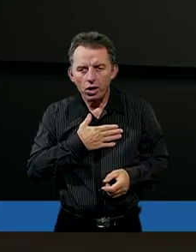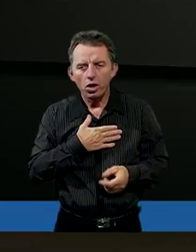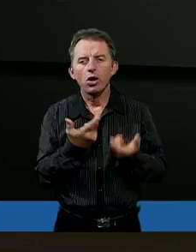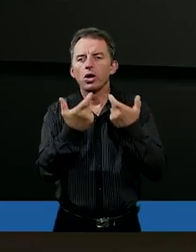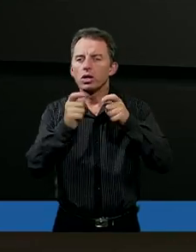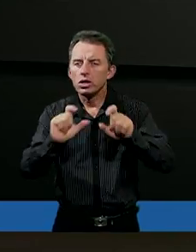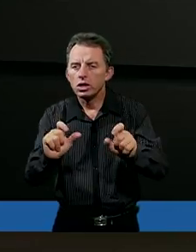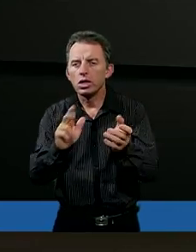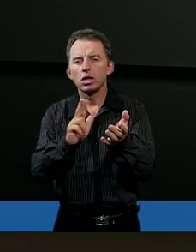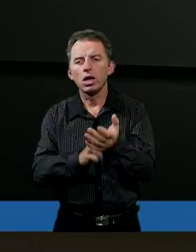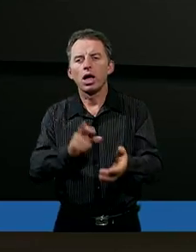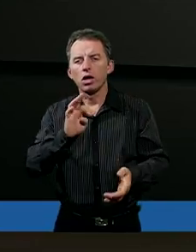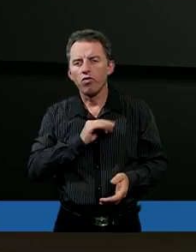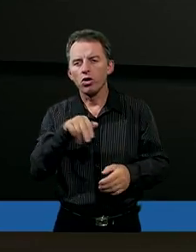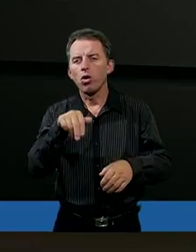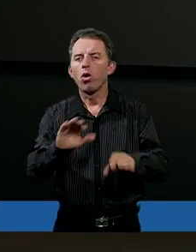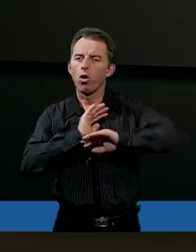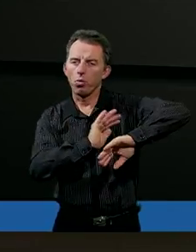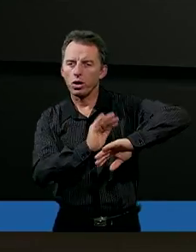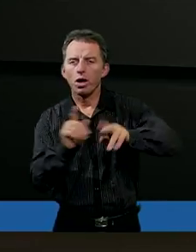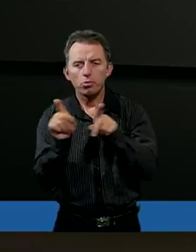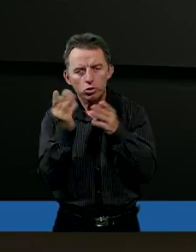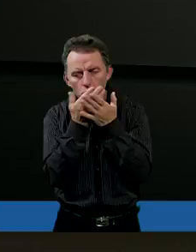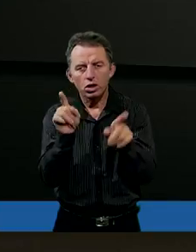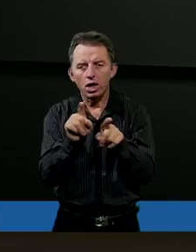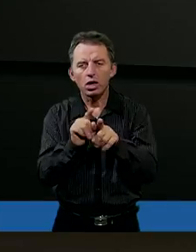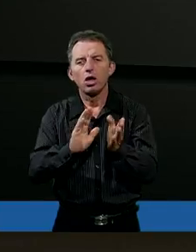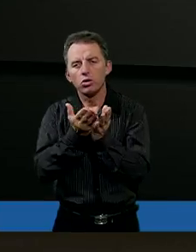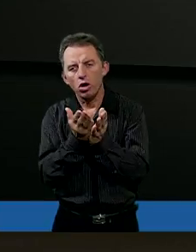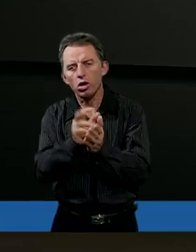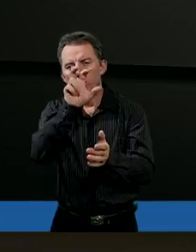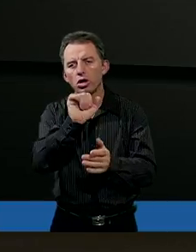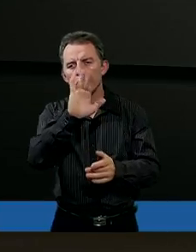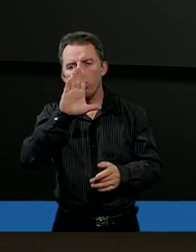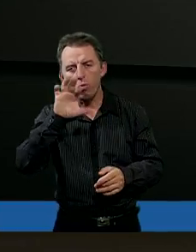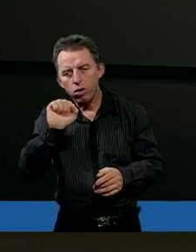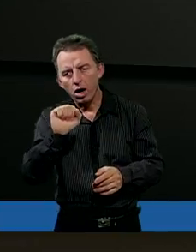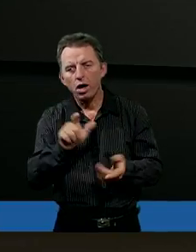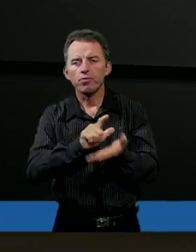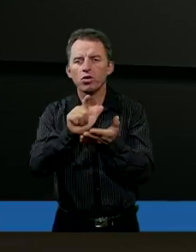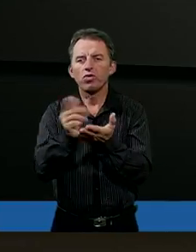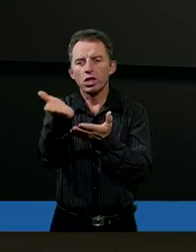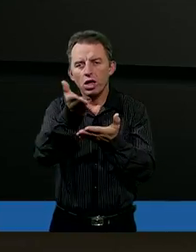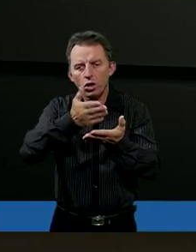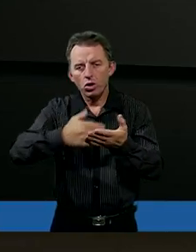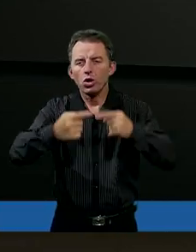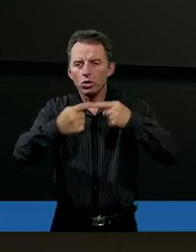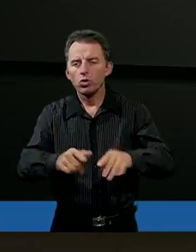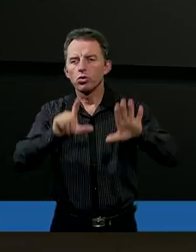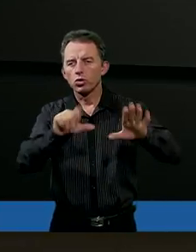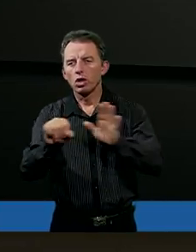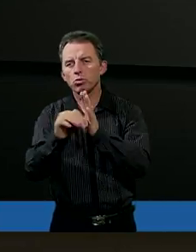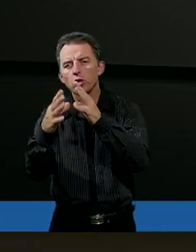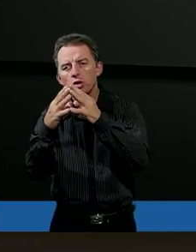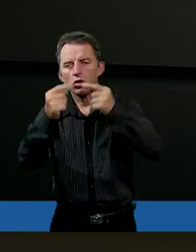na swoją obronę. Przeczytam także słowa Księgi Hioba, 12 rozdziału, od 7 do